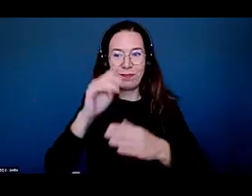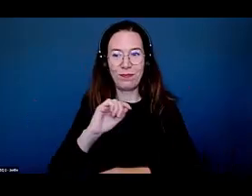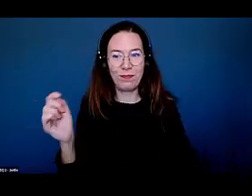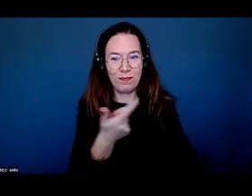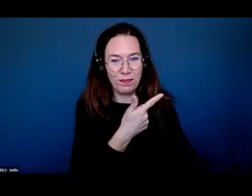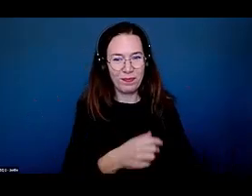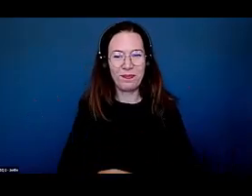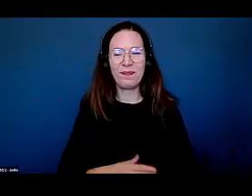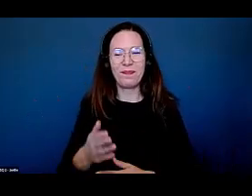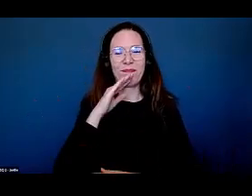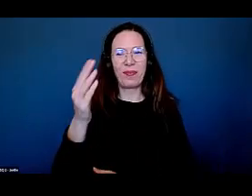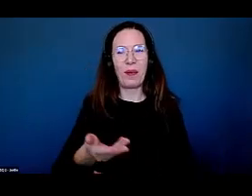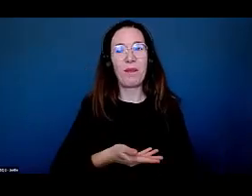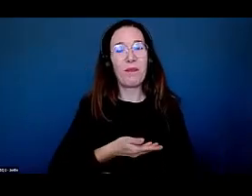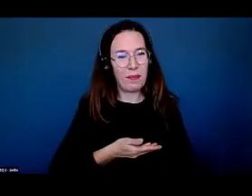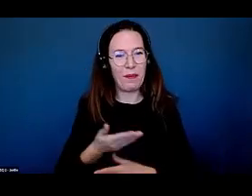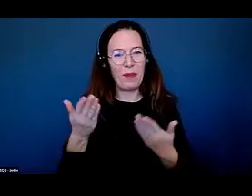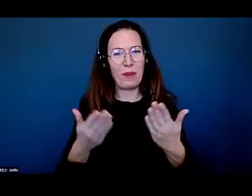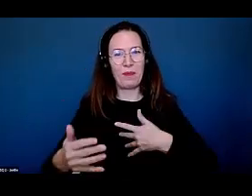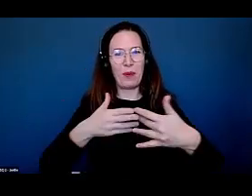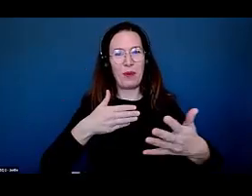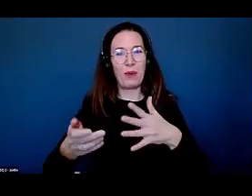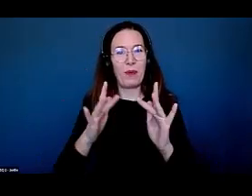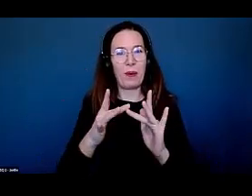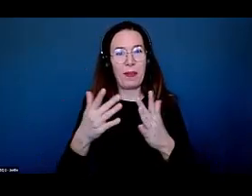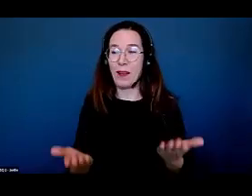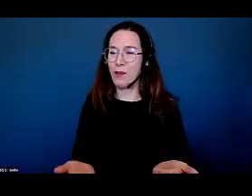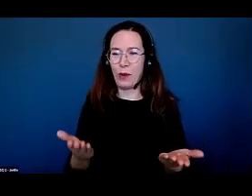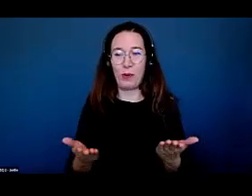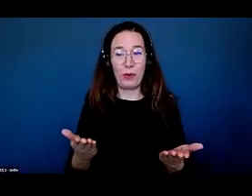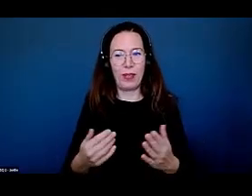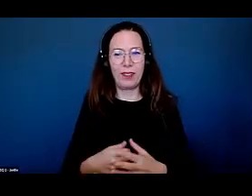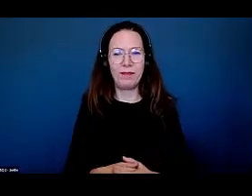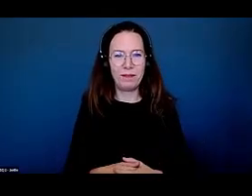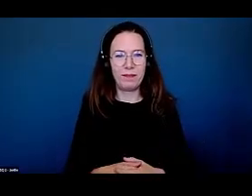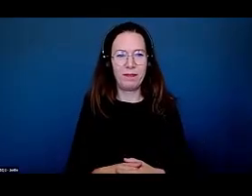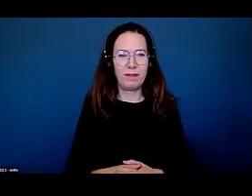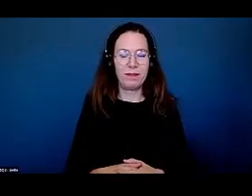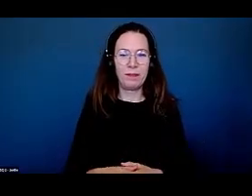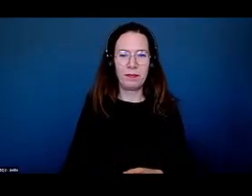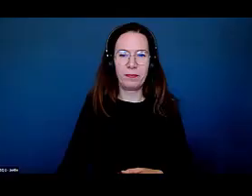Bonjour à toutes et tous et bienvenue à notre webinaire du jour.